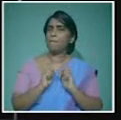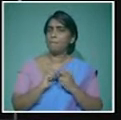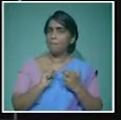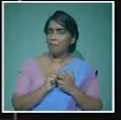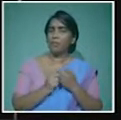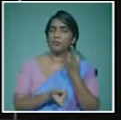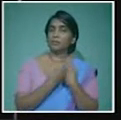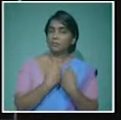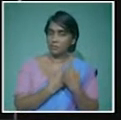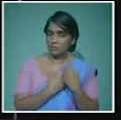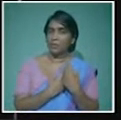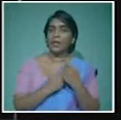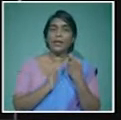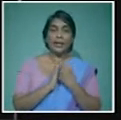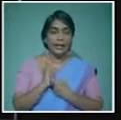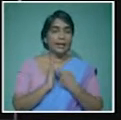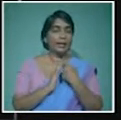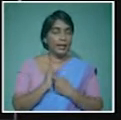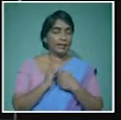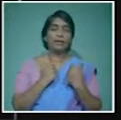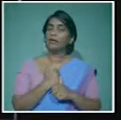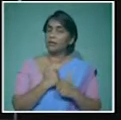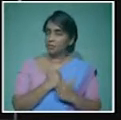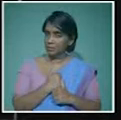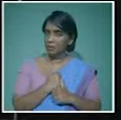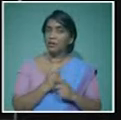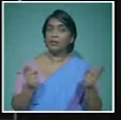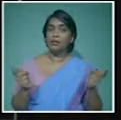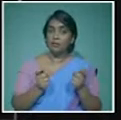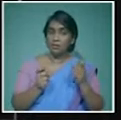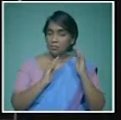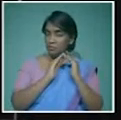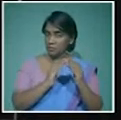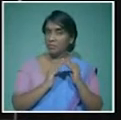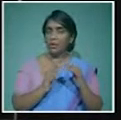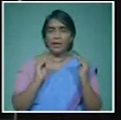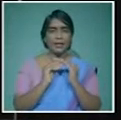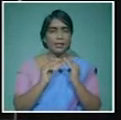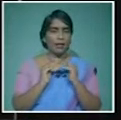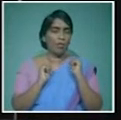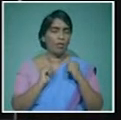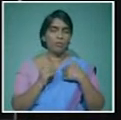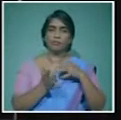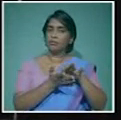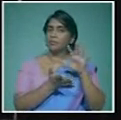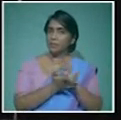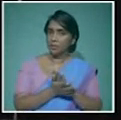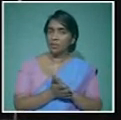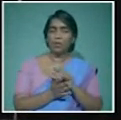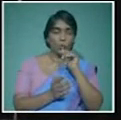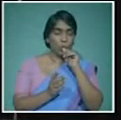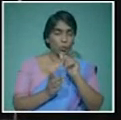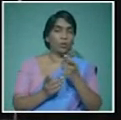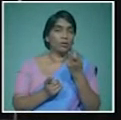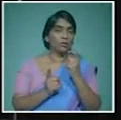අධ්‍යයනය කිරීමට, රෙගුලාසි අධ්‍යයනය කිරීමට, වෙළඳ පොළවල් වල ගැළපීම නිර්දේශ කිරීම, ශුද්ධ